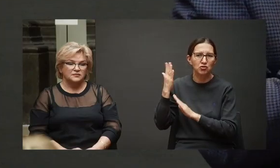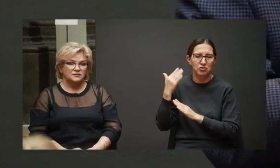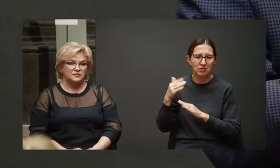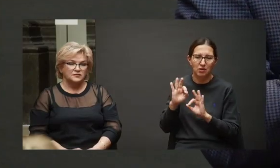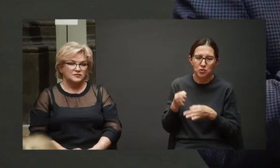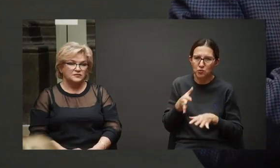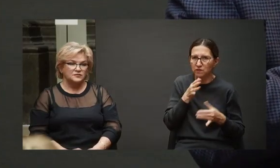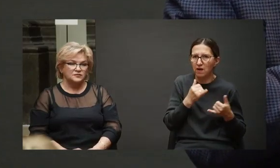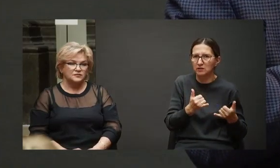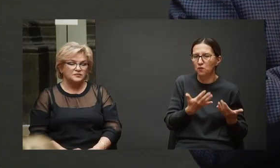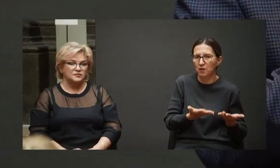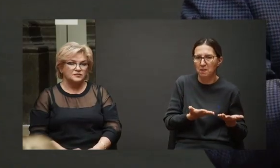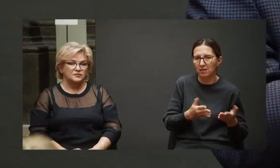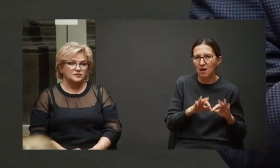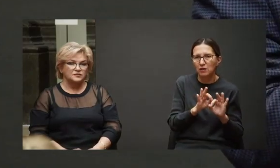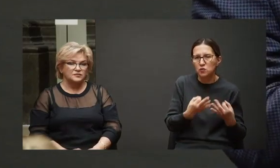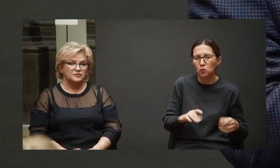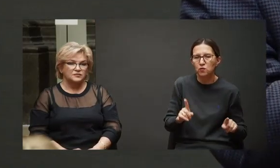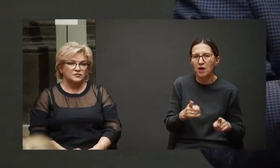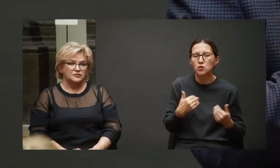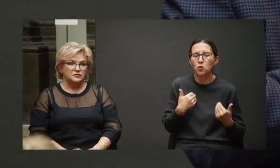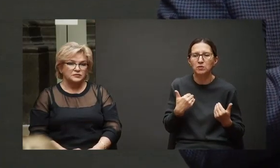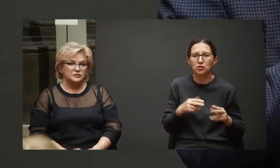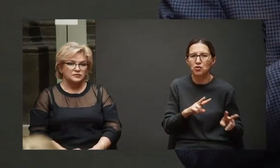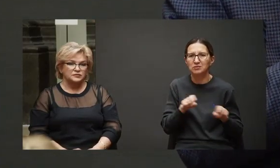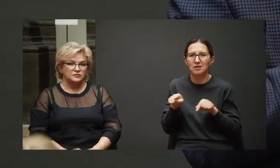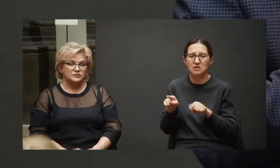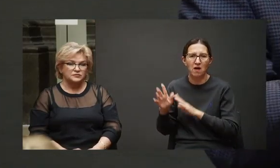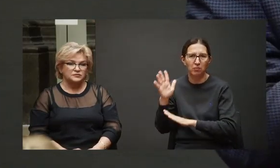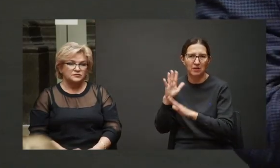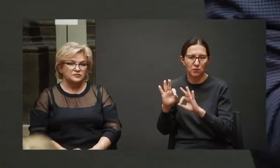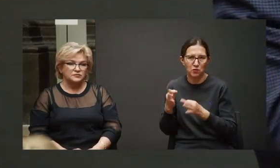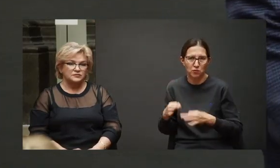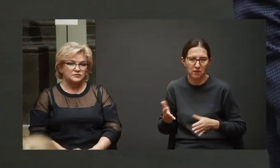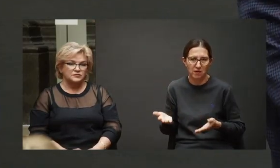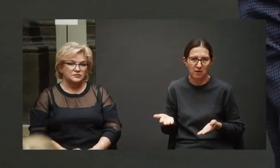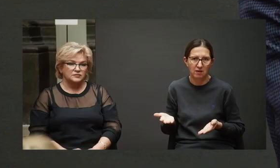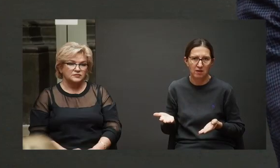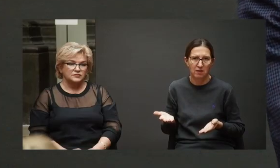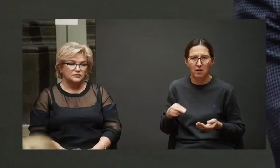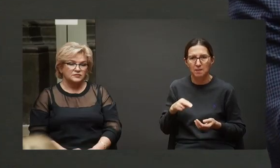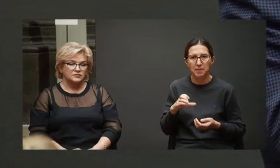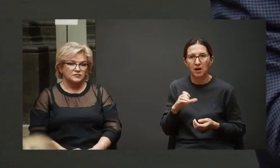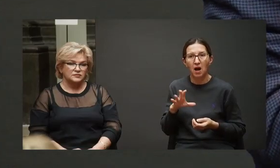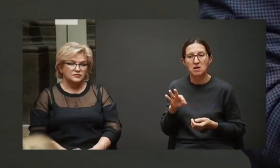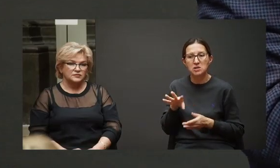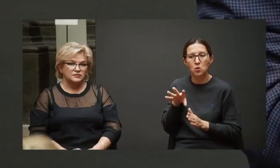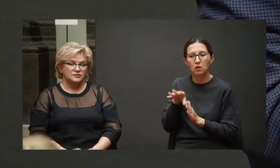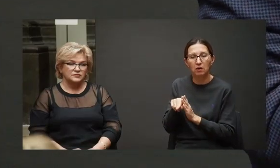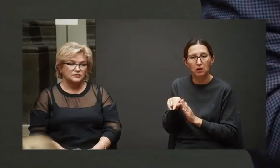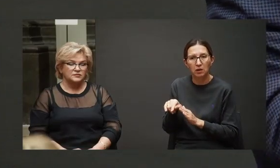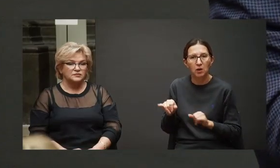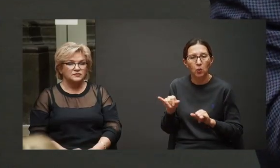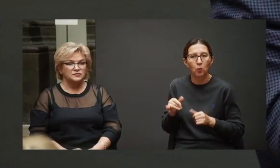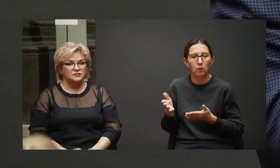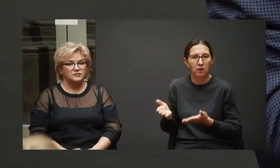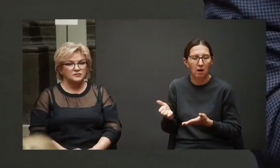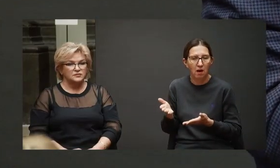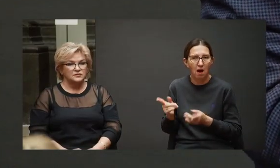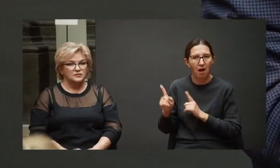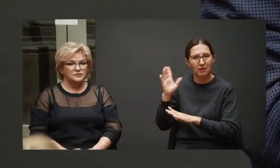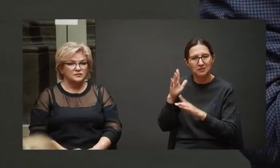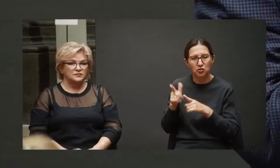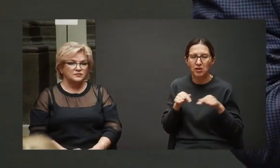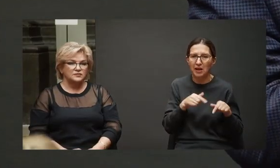современное искусство, а что мы сейчас включаем в классическое искусство? Авиньонские девки Пикассо, они у нас в классическом искусстве или еще